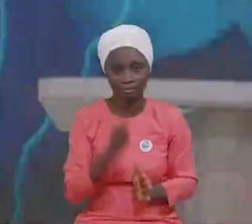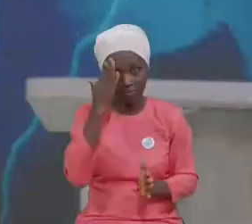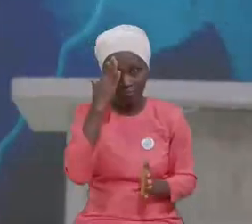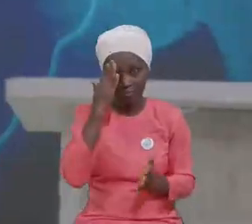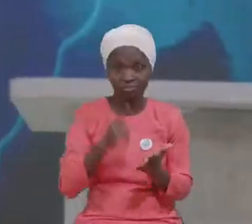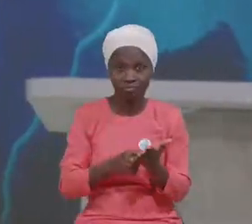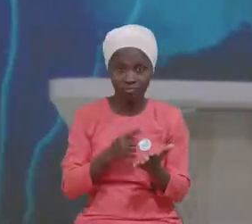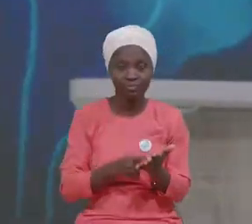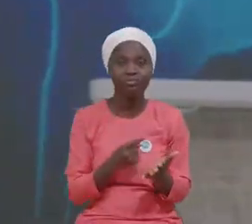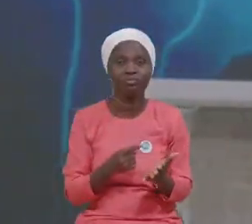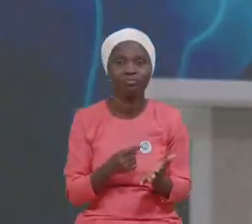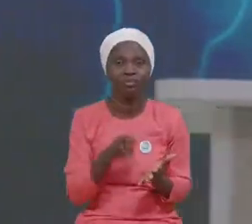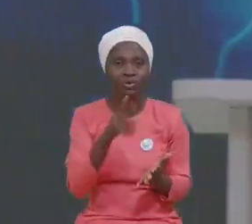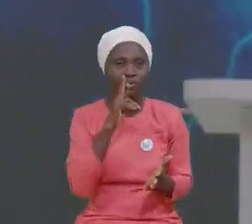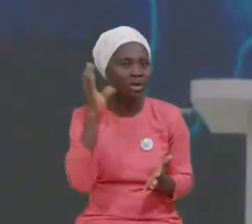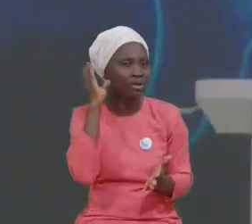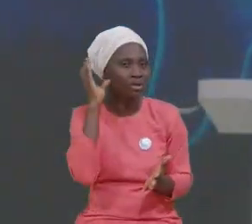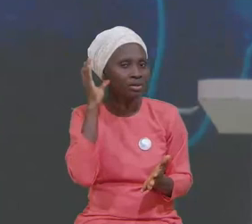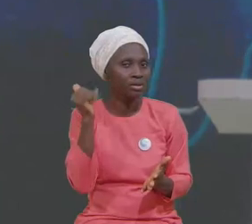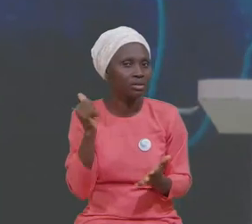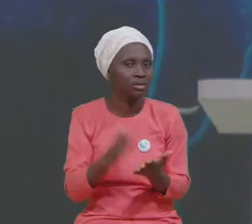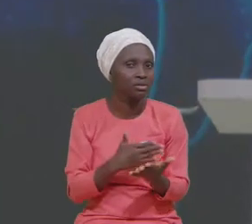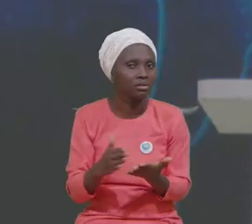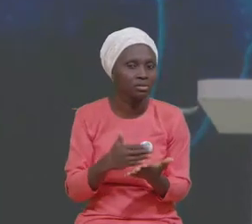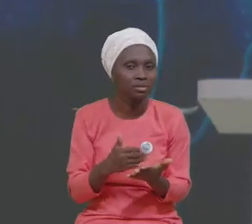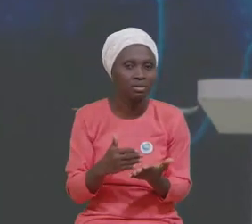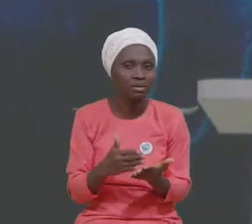Vous savez, parfois, vous entendez un bruit.